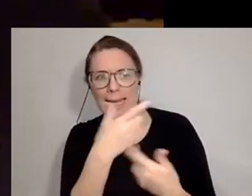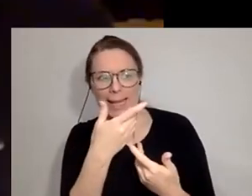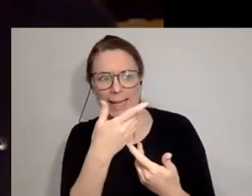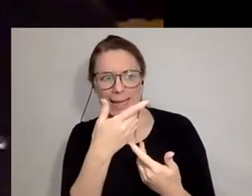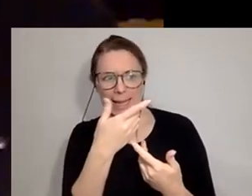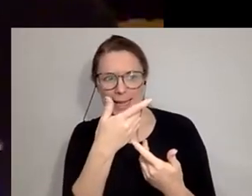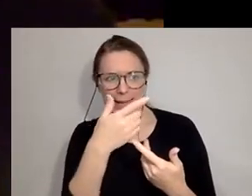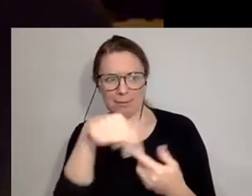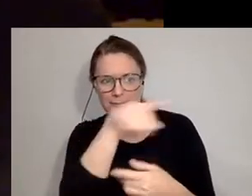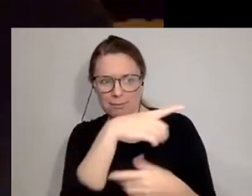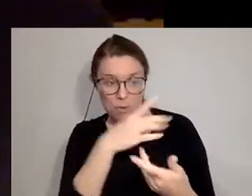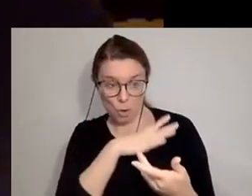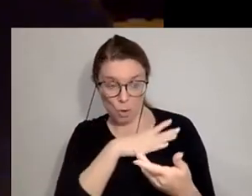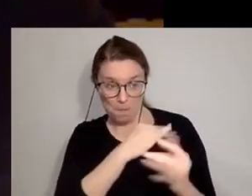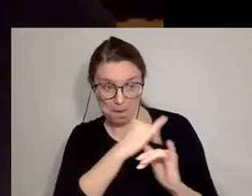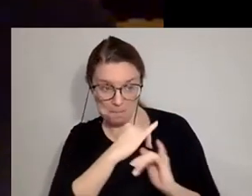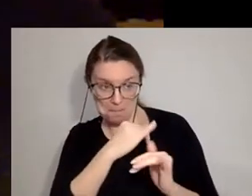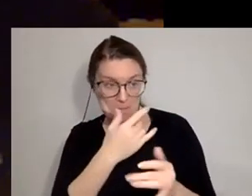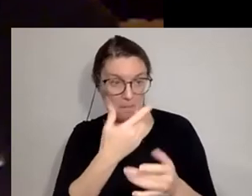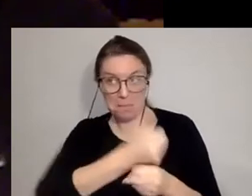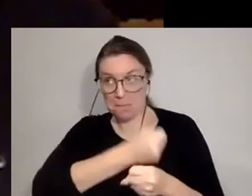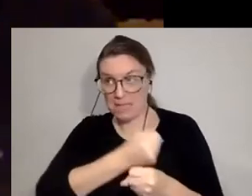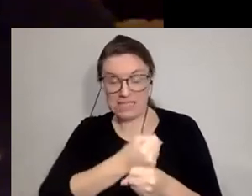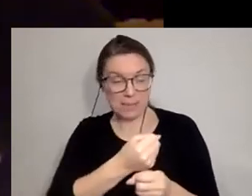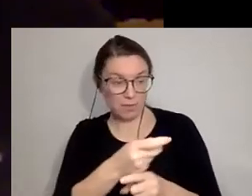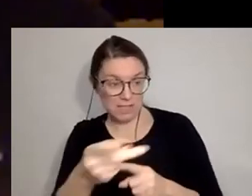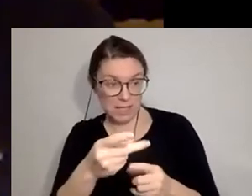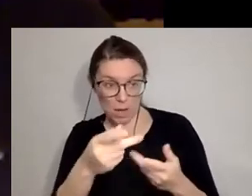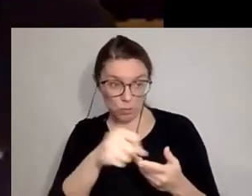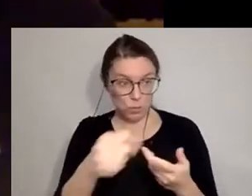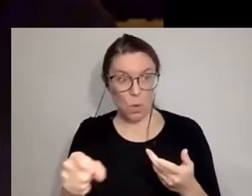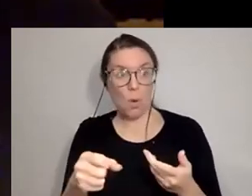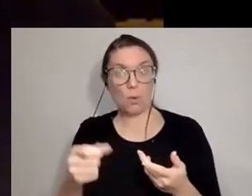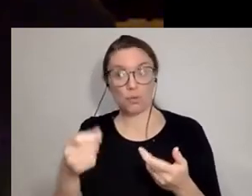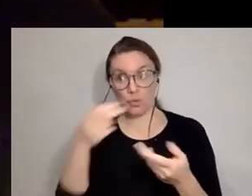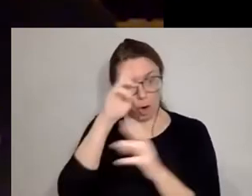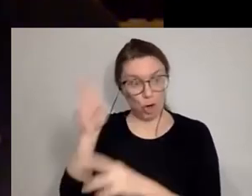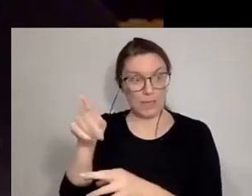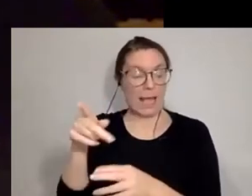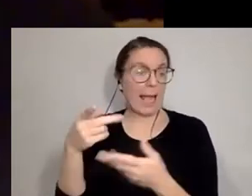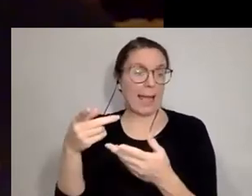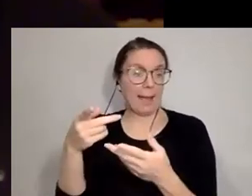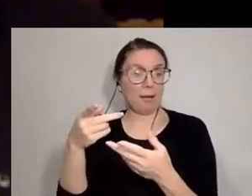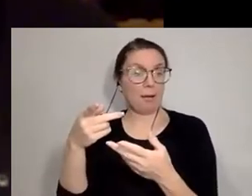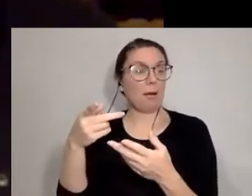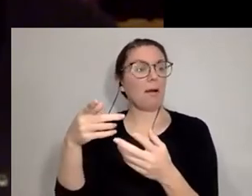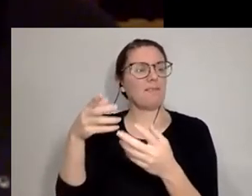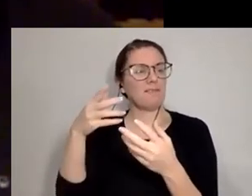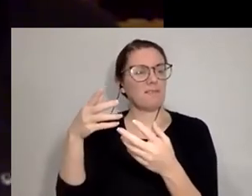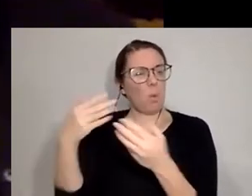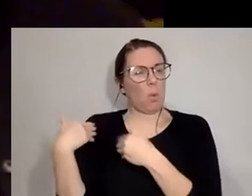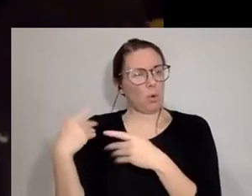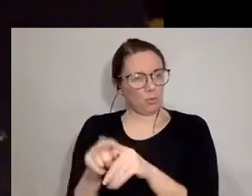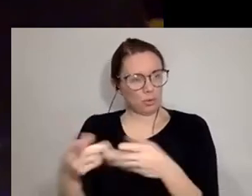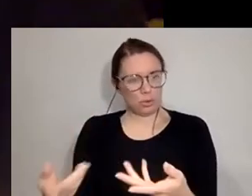cas, si vous reconnaissez, finalement, ce type de fonction dans le champ social au Québec.